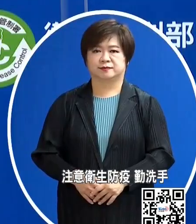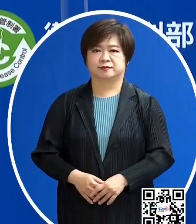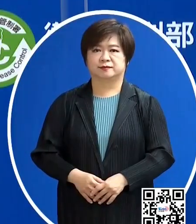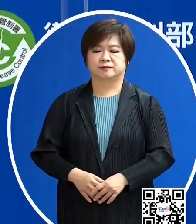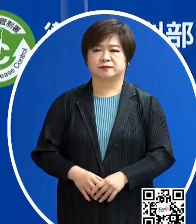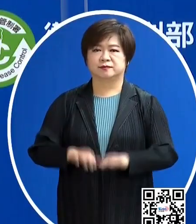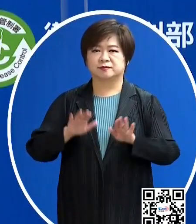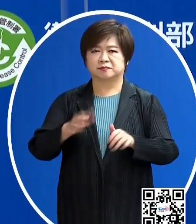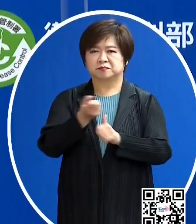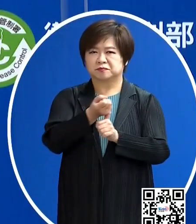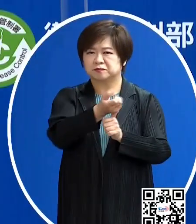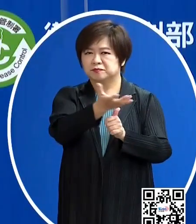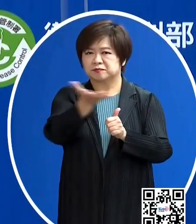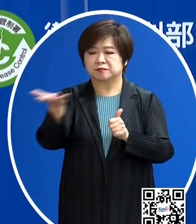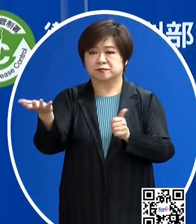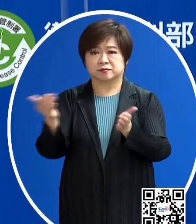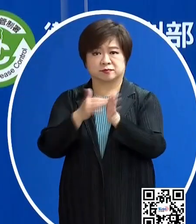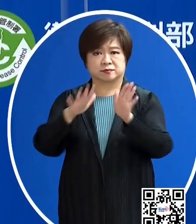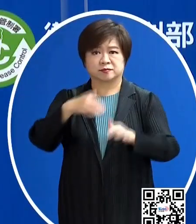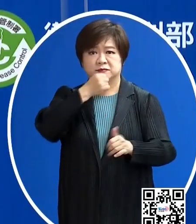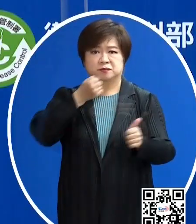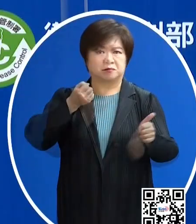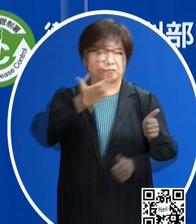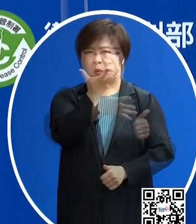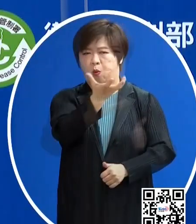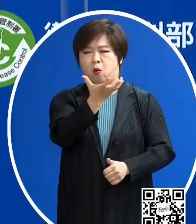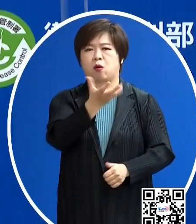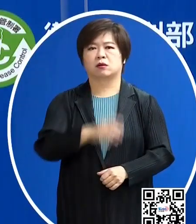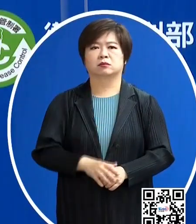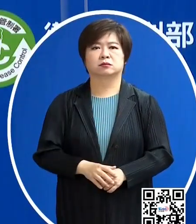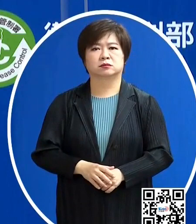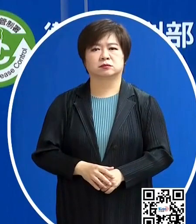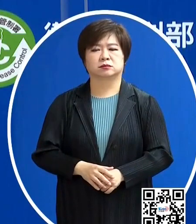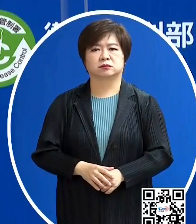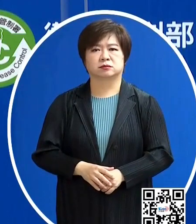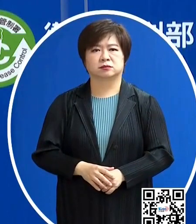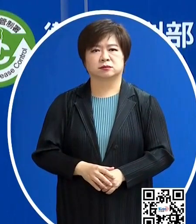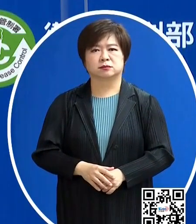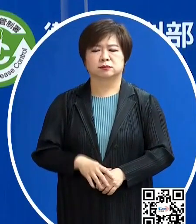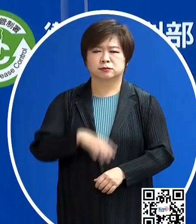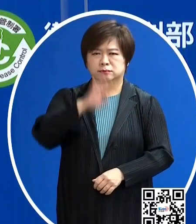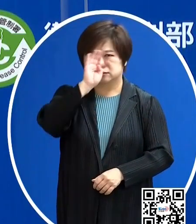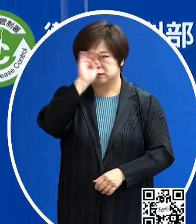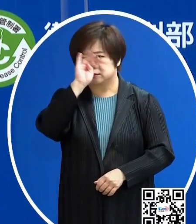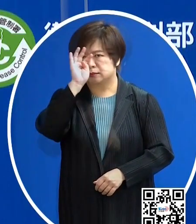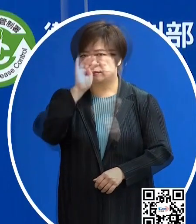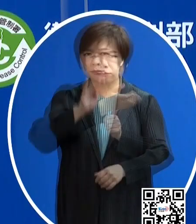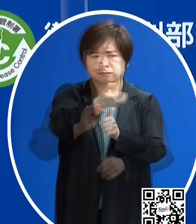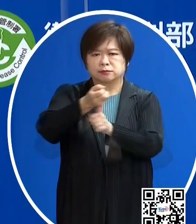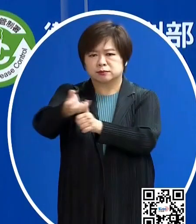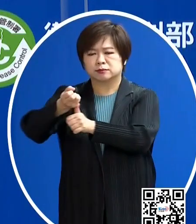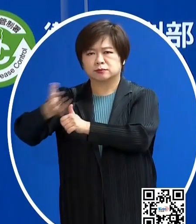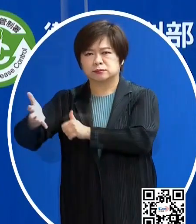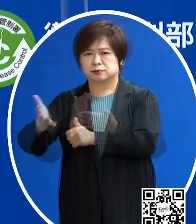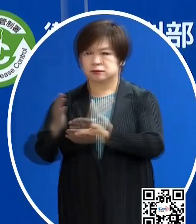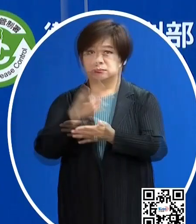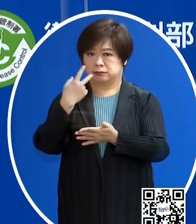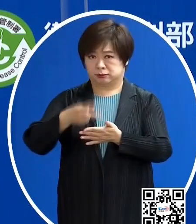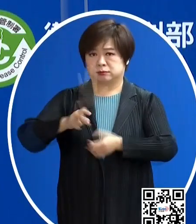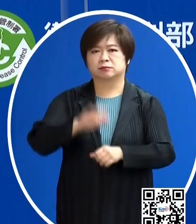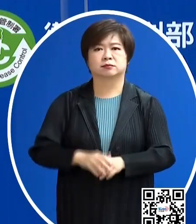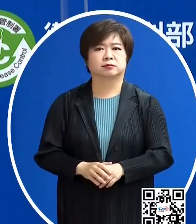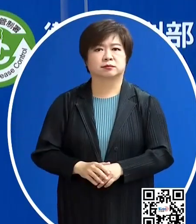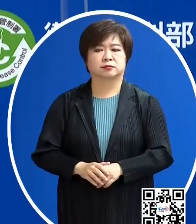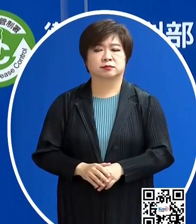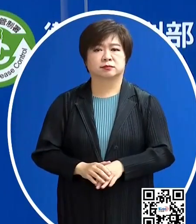这波疫情以来，那今天的本土案例是最多，那可能在这样的观察和很多的一些传播链看起来还会再往